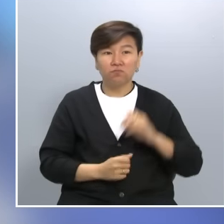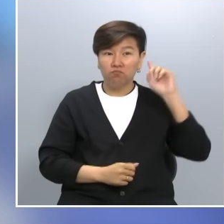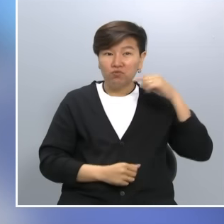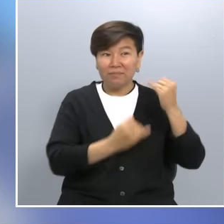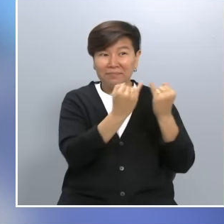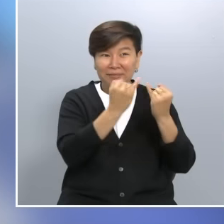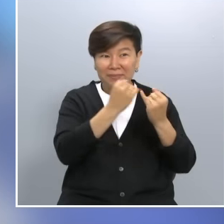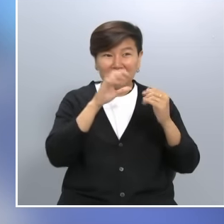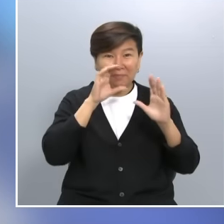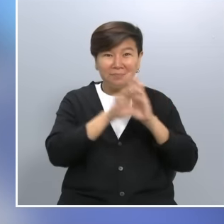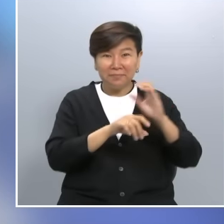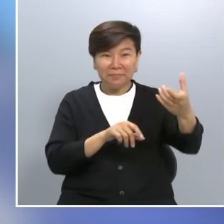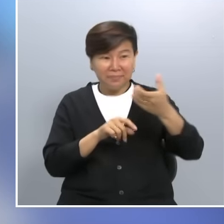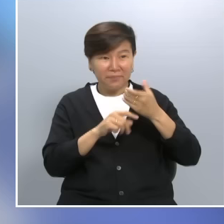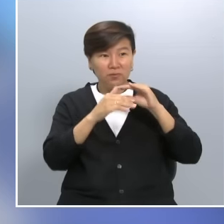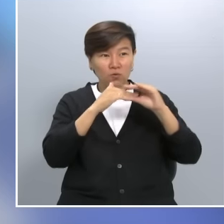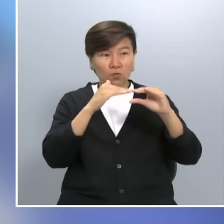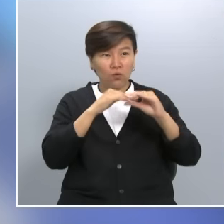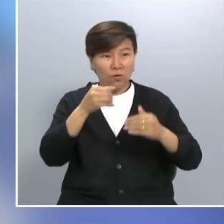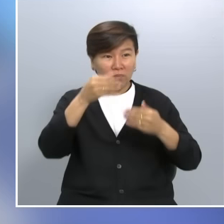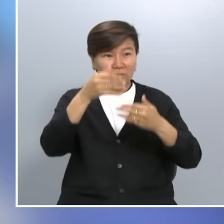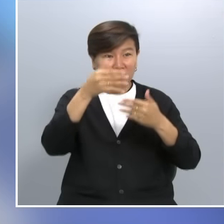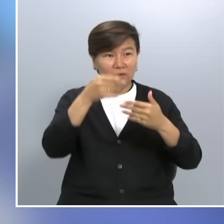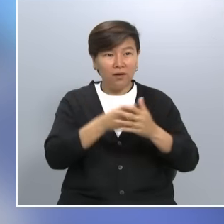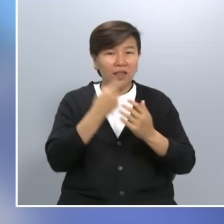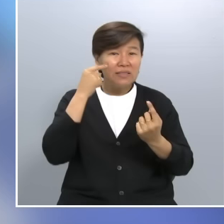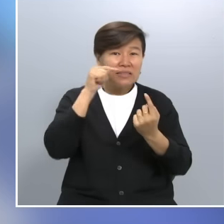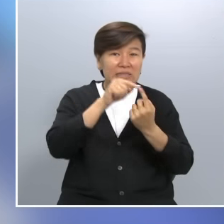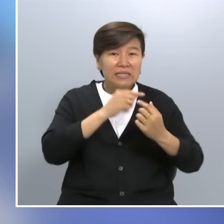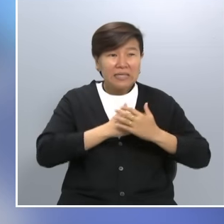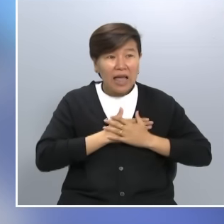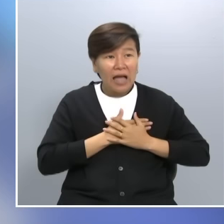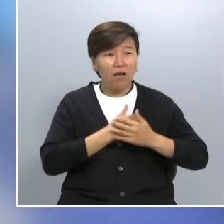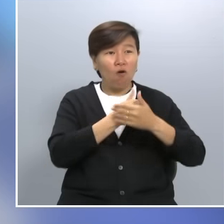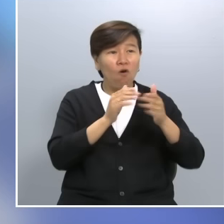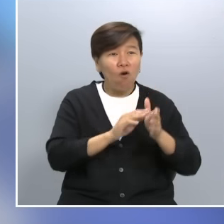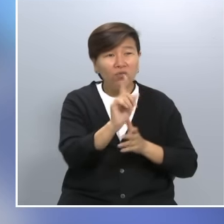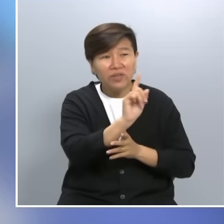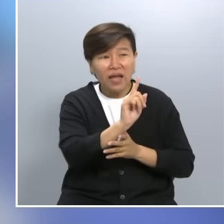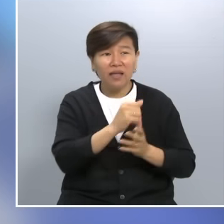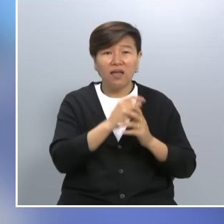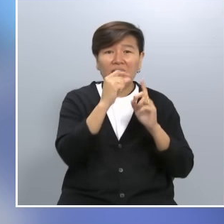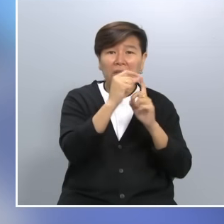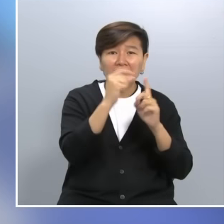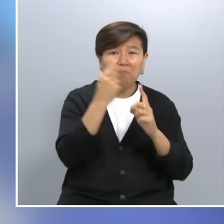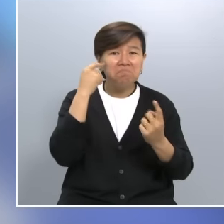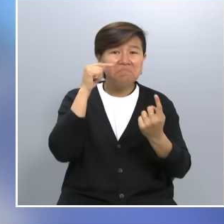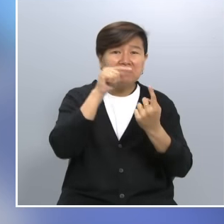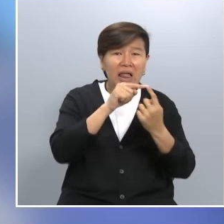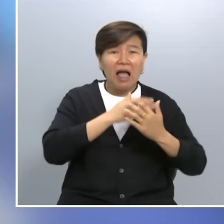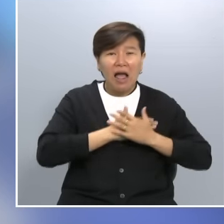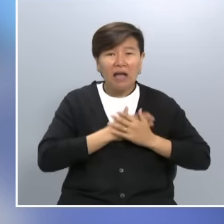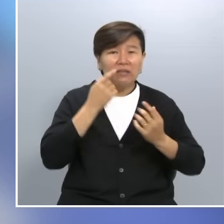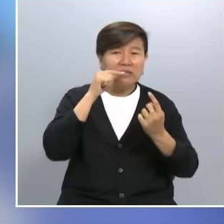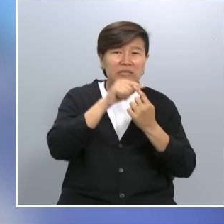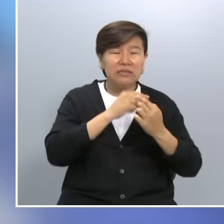แกะในห้องฝ่ายชายห้องใครคะที่รักคะนี่อไปเรียกทางฝ่ายชายว่าที่รัก